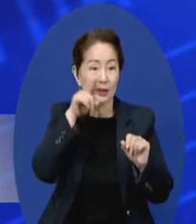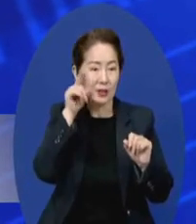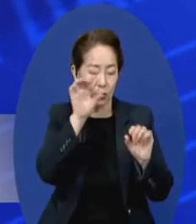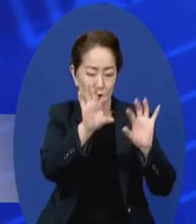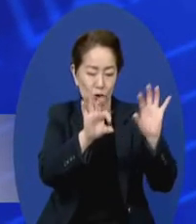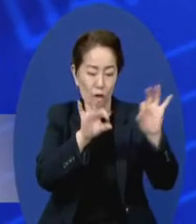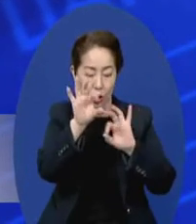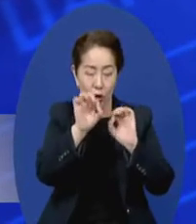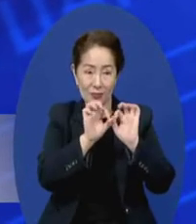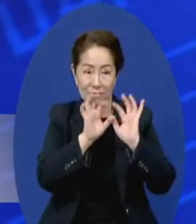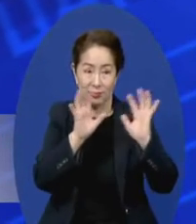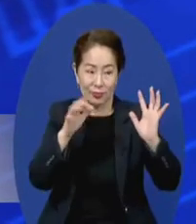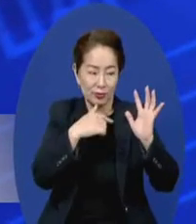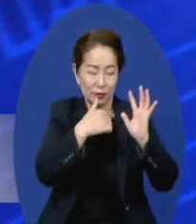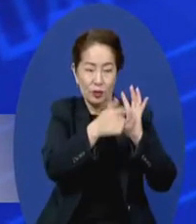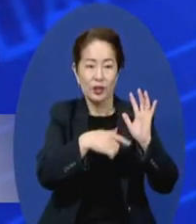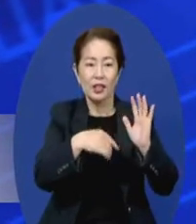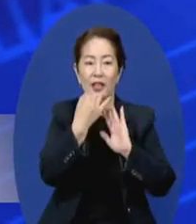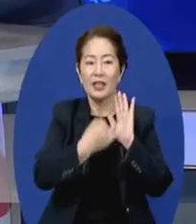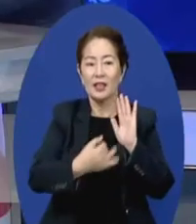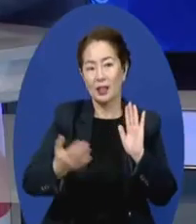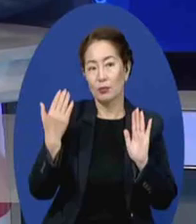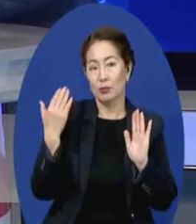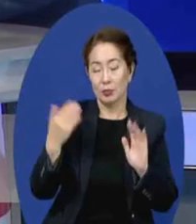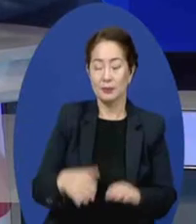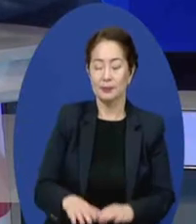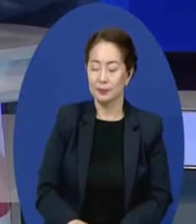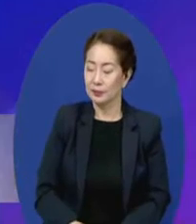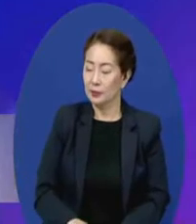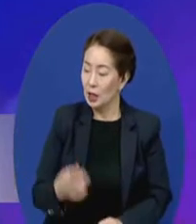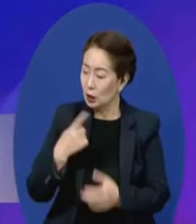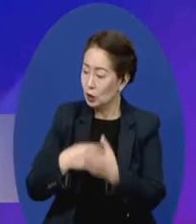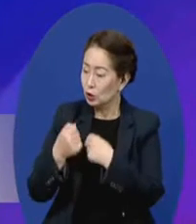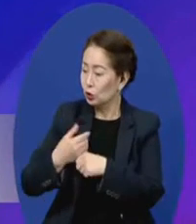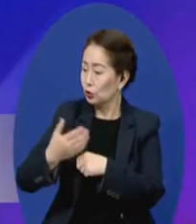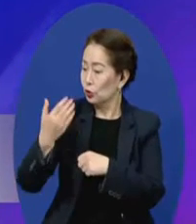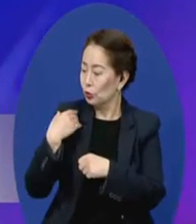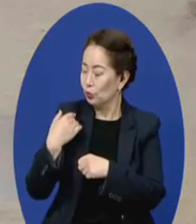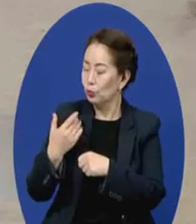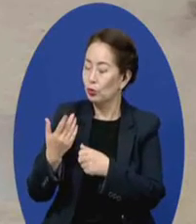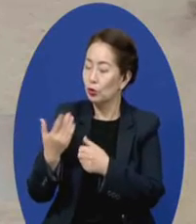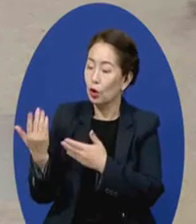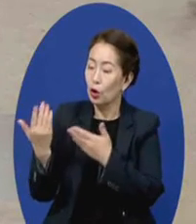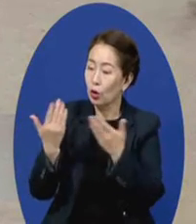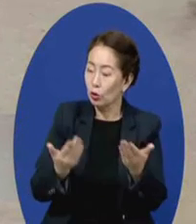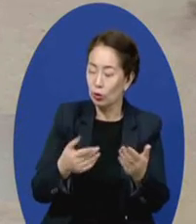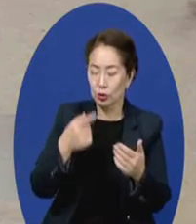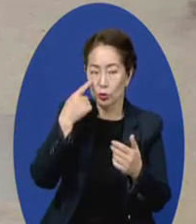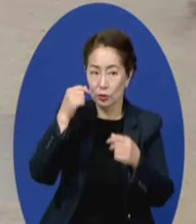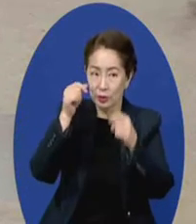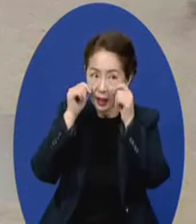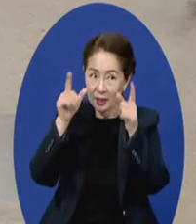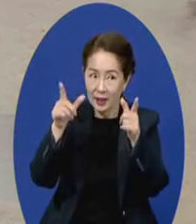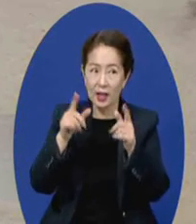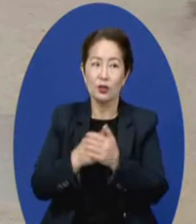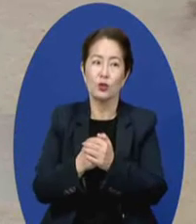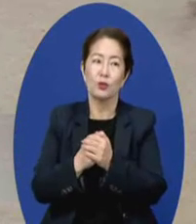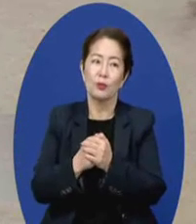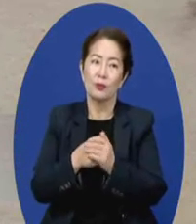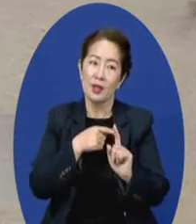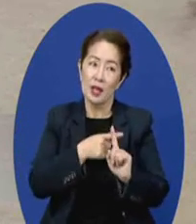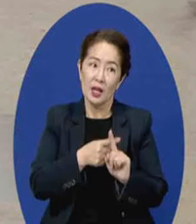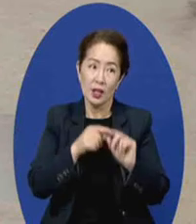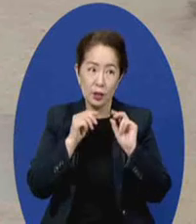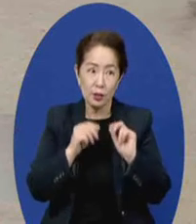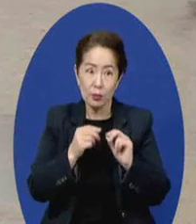залуучуудыг бид нар сонгож аваад өнөөдөр ингээд ихтгэл тавиулсан байгаа. Өмнөх жилүүдийн үндэсний өг өдрөр бол одоо жишээлбэл нүдээ нэ эерэг болгох ч гэдэг юм уу